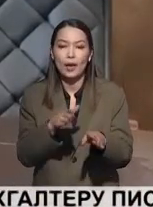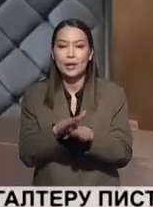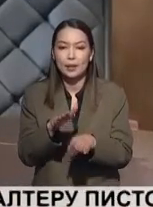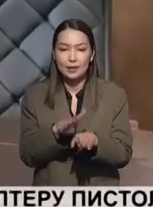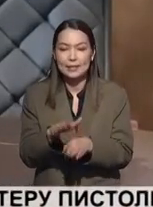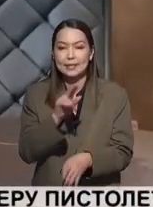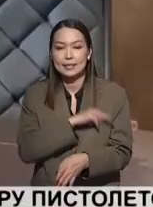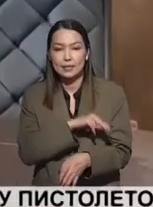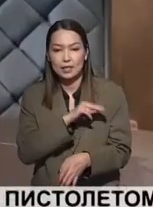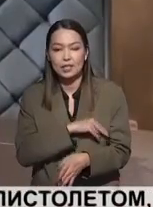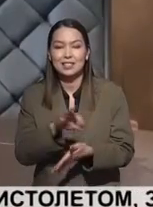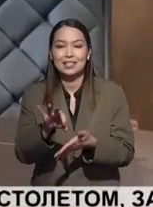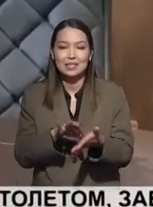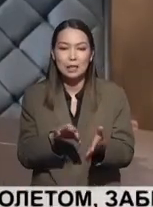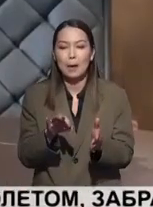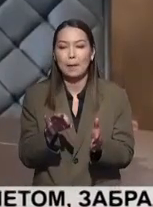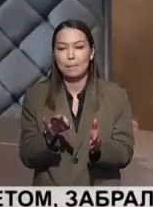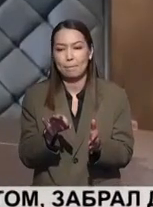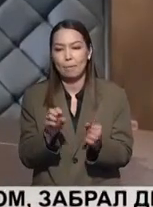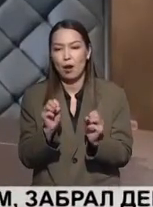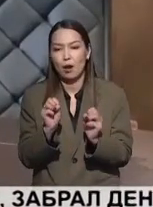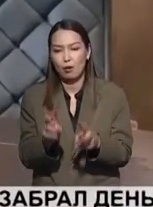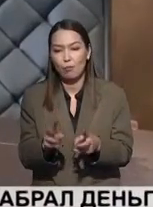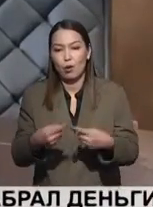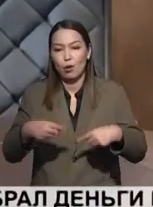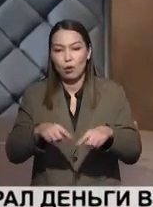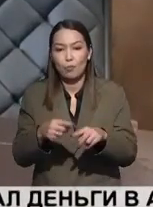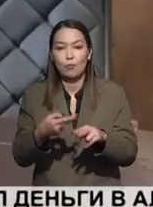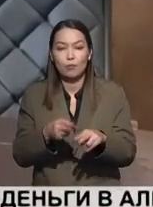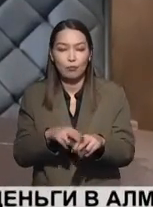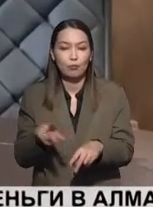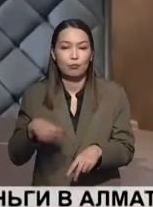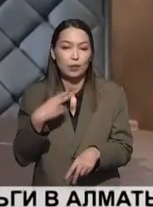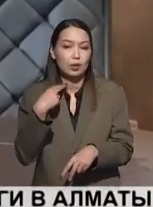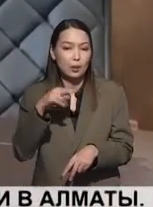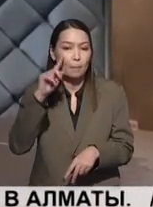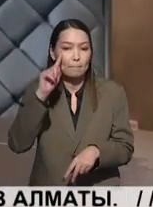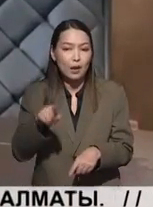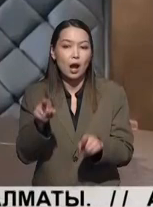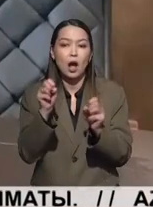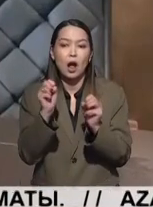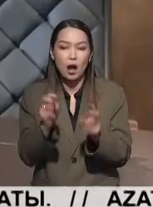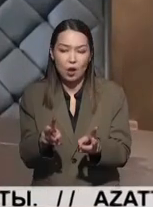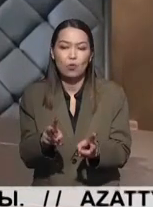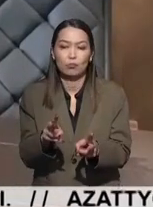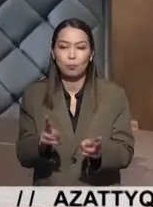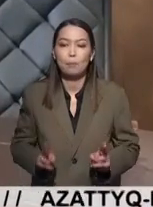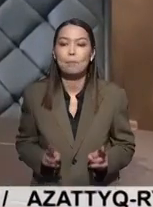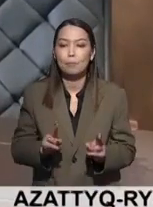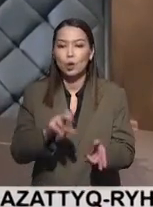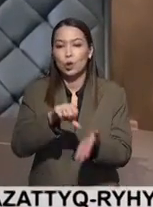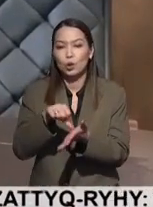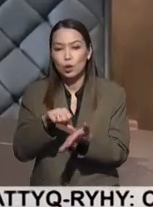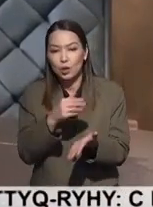системы чрезвычайной безопасности. В действиях подсудимого признан опасный рецидив преступлений.